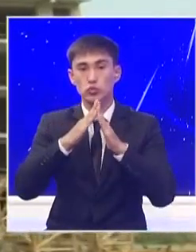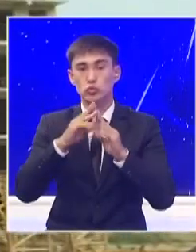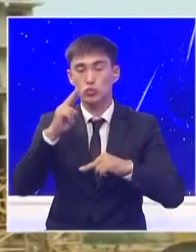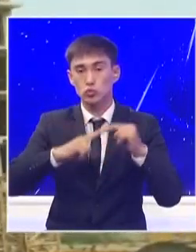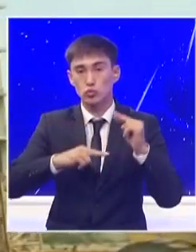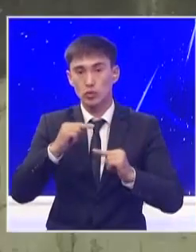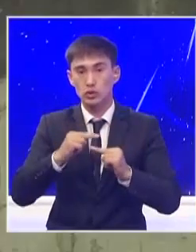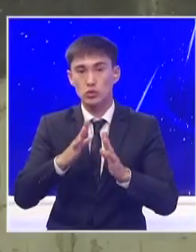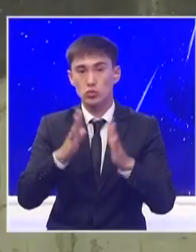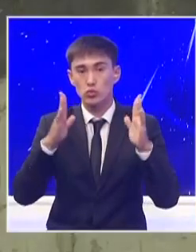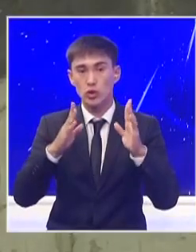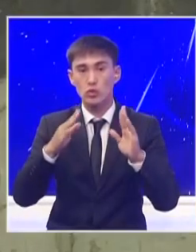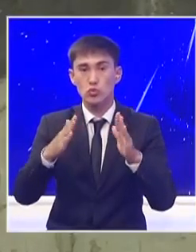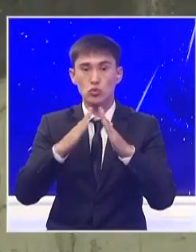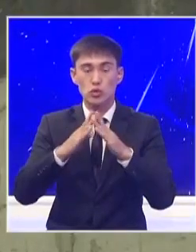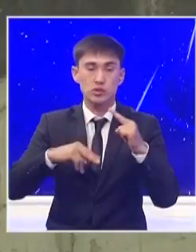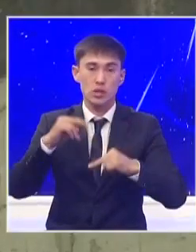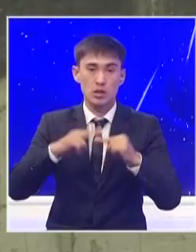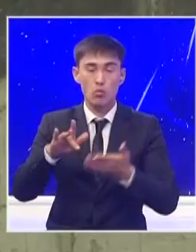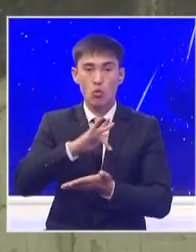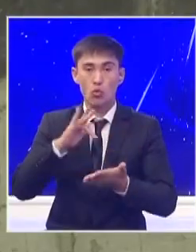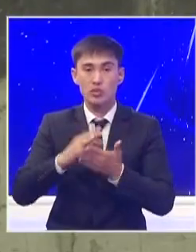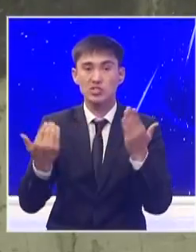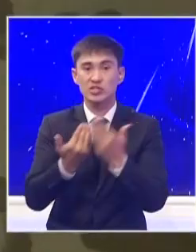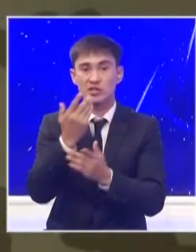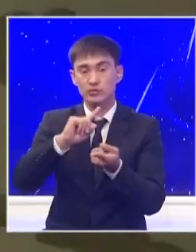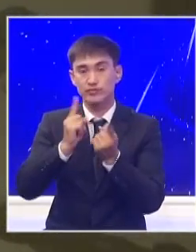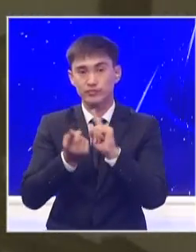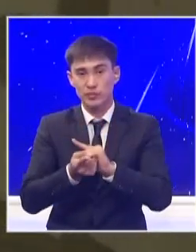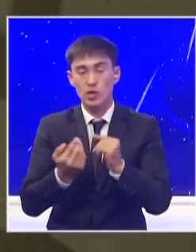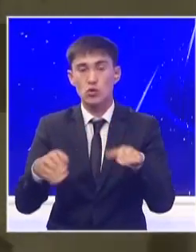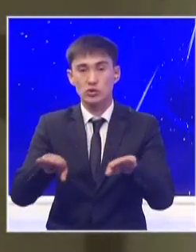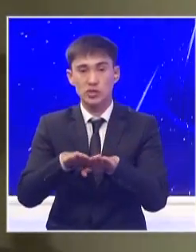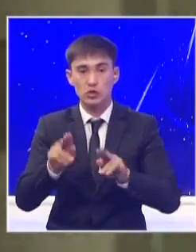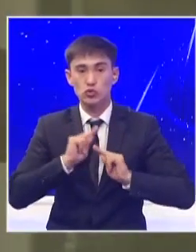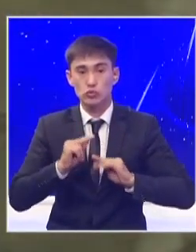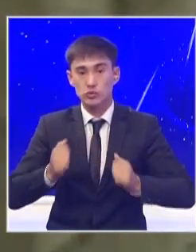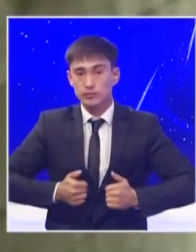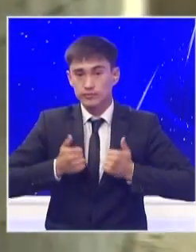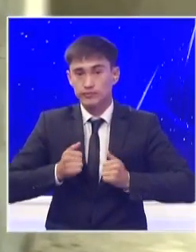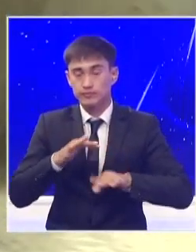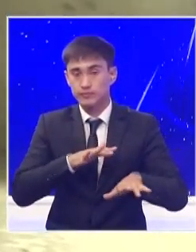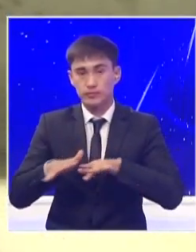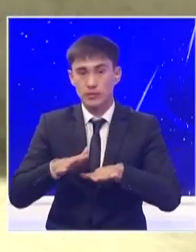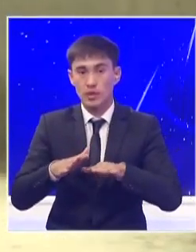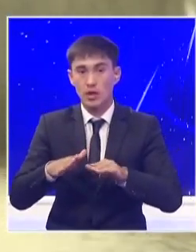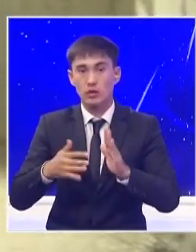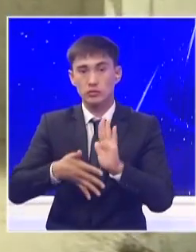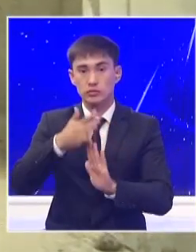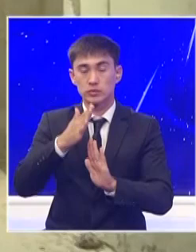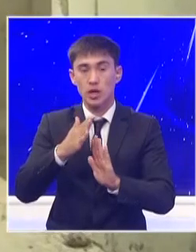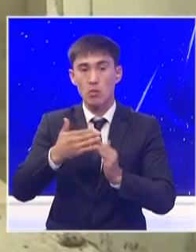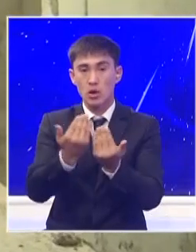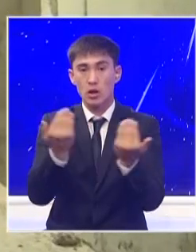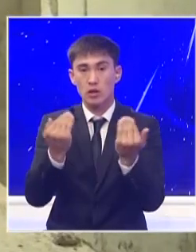көтеруде. Зәулім-зәулім баспаналар салынып, орталық жаңаша түрленбек. Соған сәйкес жұмыс қызу. Тұрғын үйлердің іргетасы қаланып,